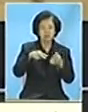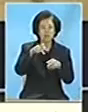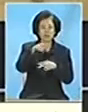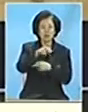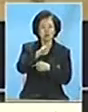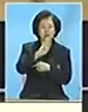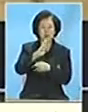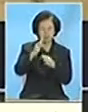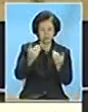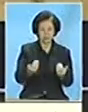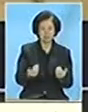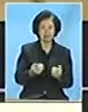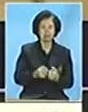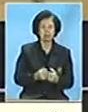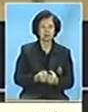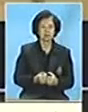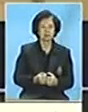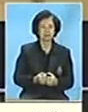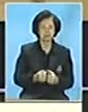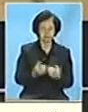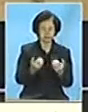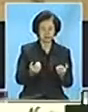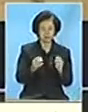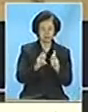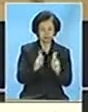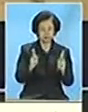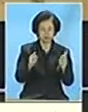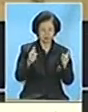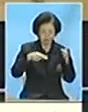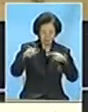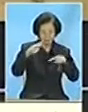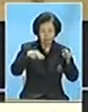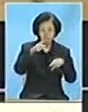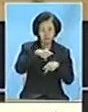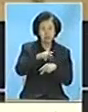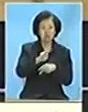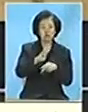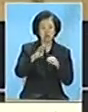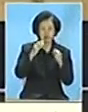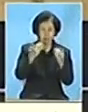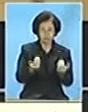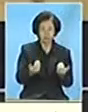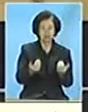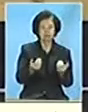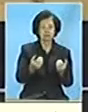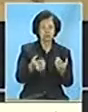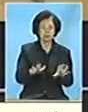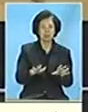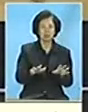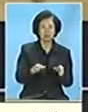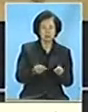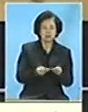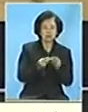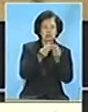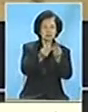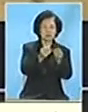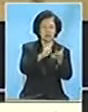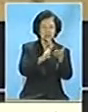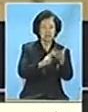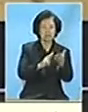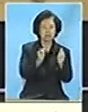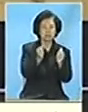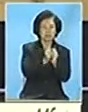นี้นั้นบัดนี้คณะกรรมการได้พิจารณาร่างพระราชบัญญัติฉบับนี้เสร็จแล้วและได้นำเสนอรายงานต่อประธานวุฒิส